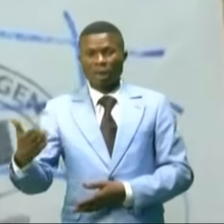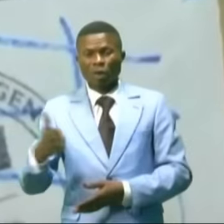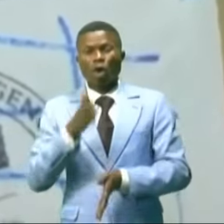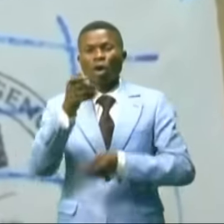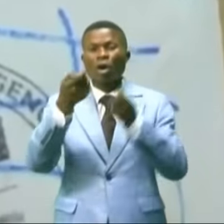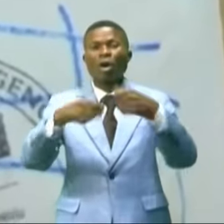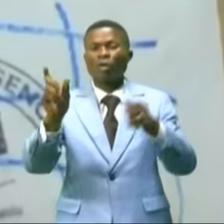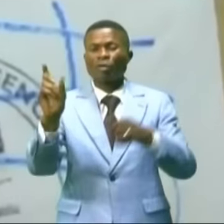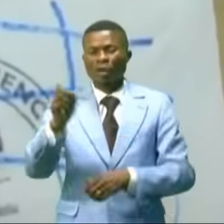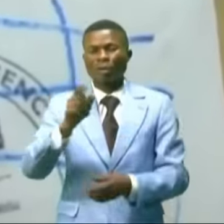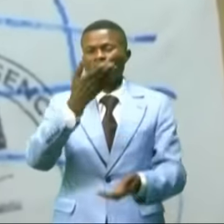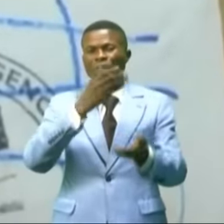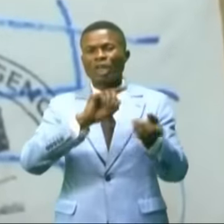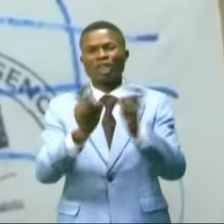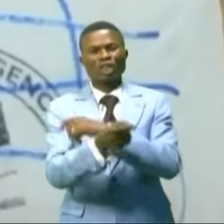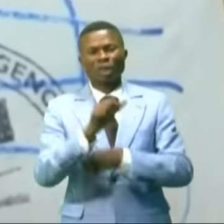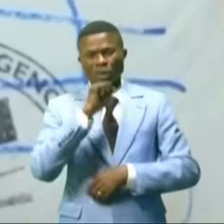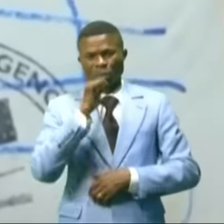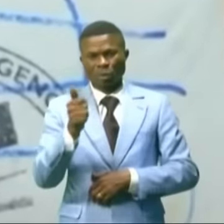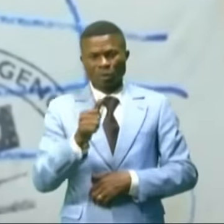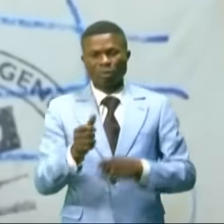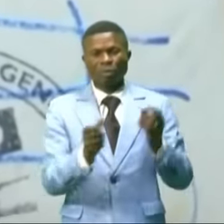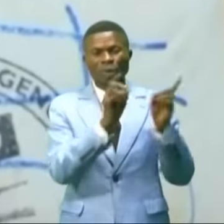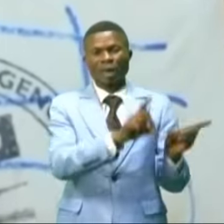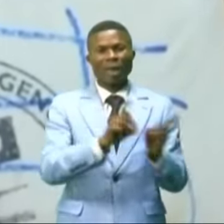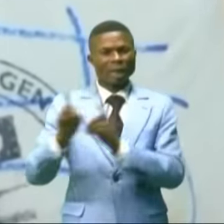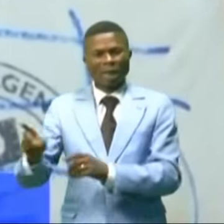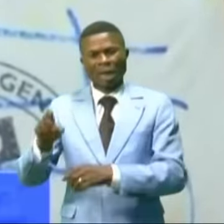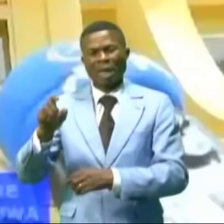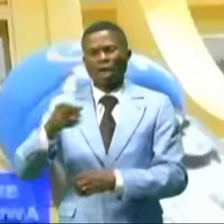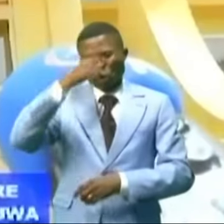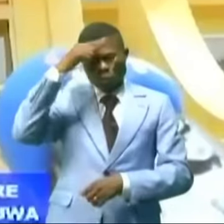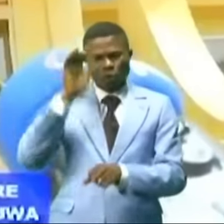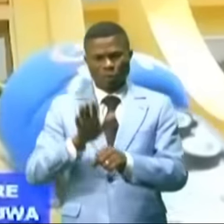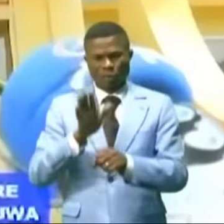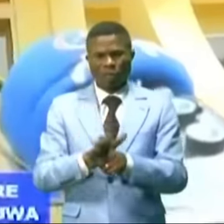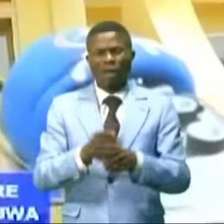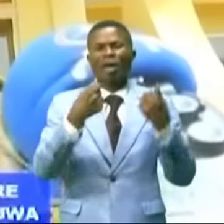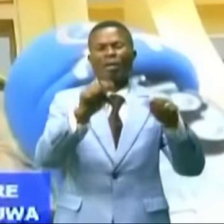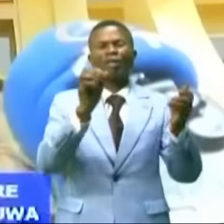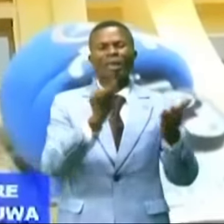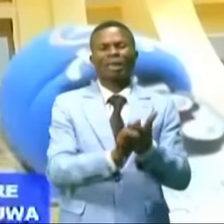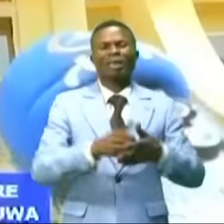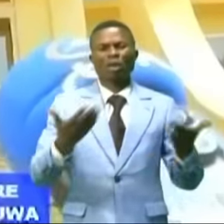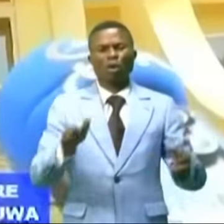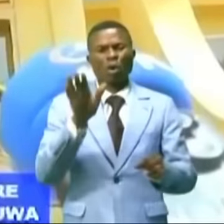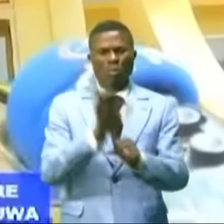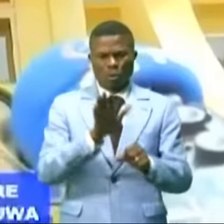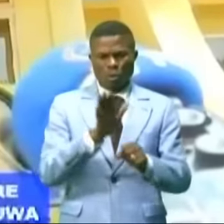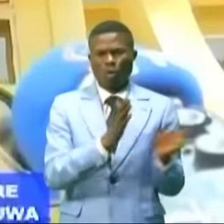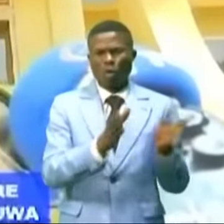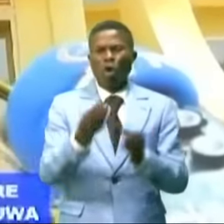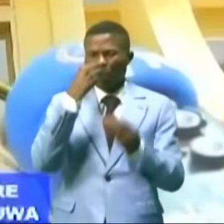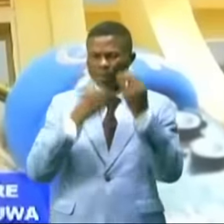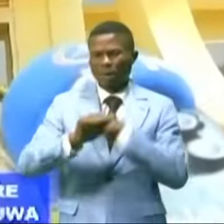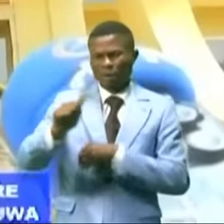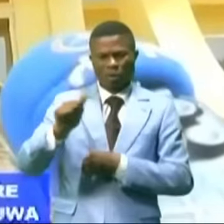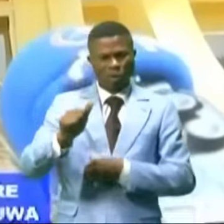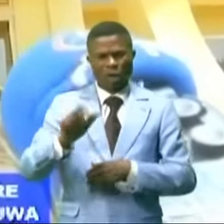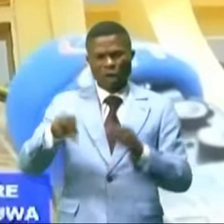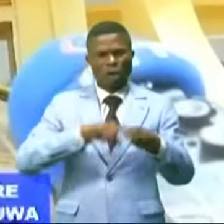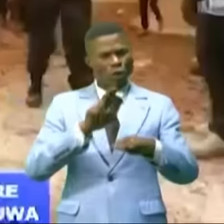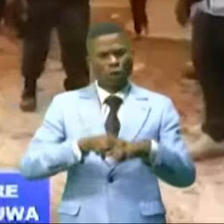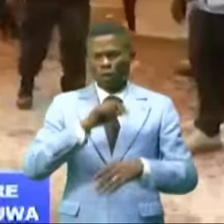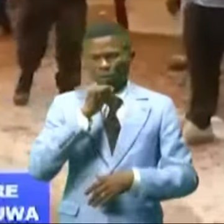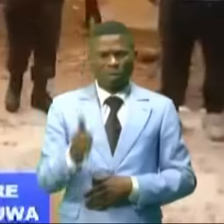vendre ni échanger. Si un déplacé il est dans le besoin, comment peut-il lui-même déjà vendre ce qui lui est destiné pour son propre bien? Ça,